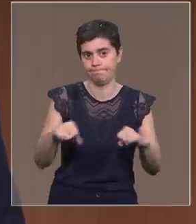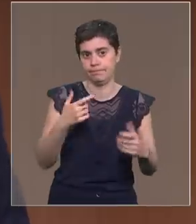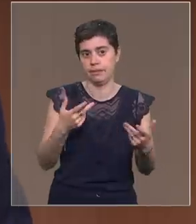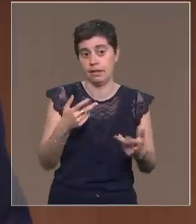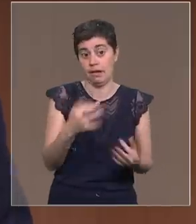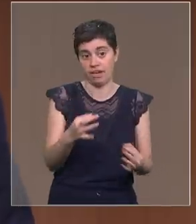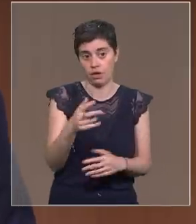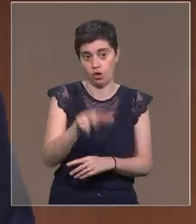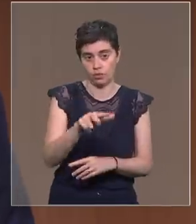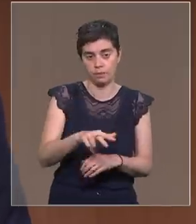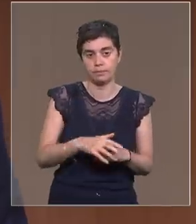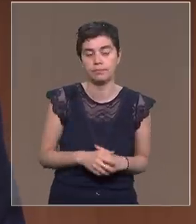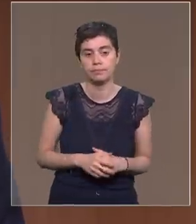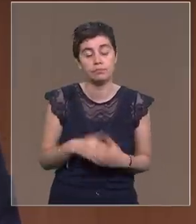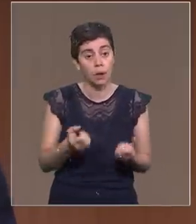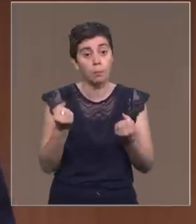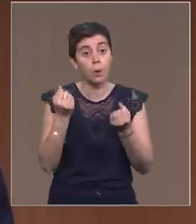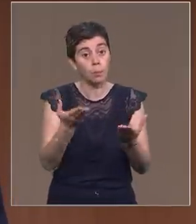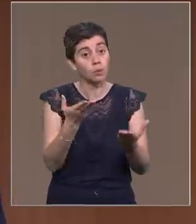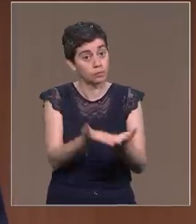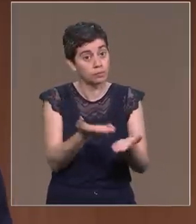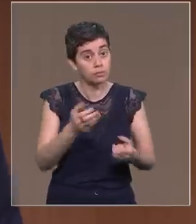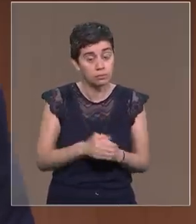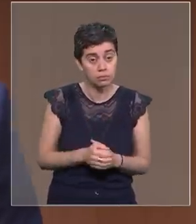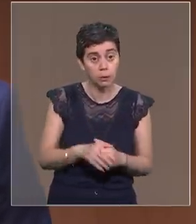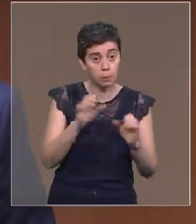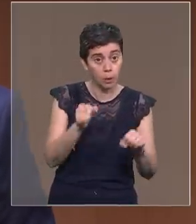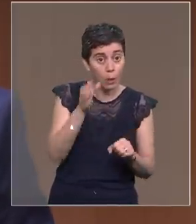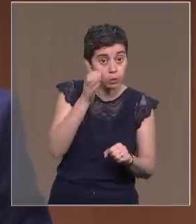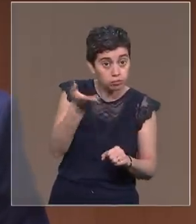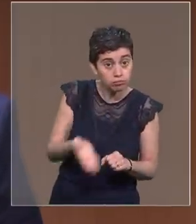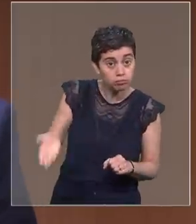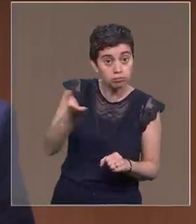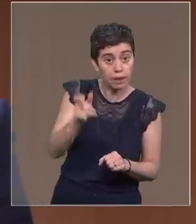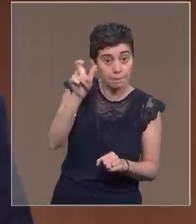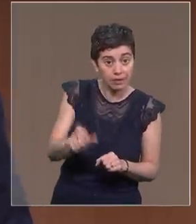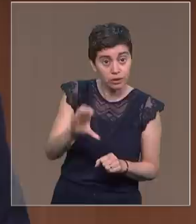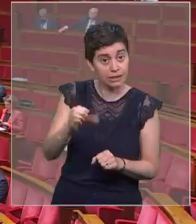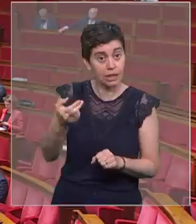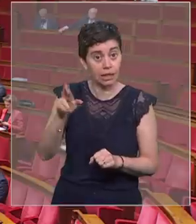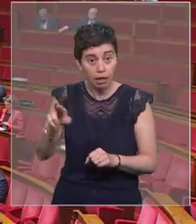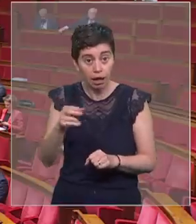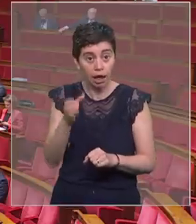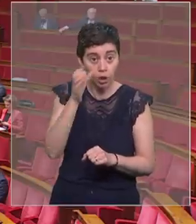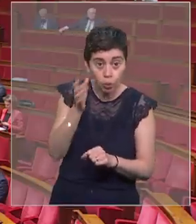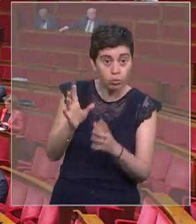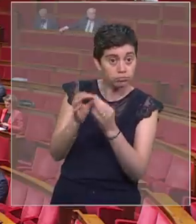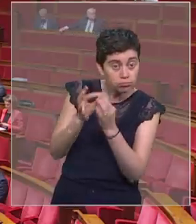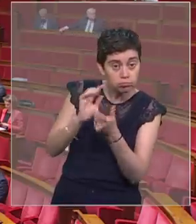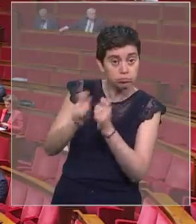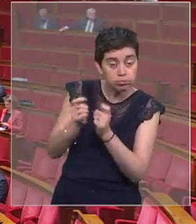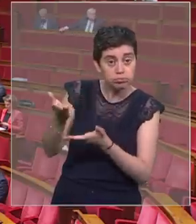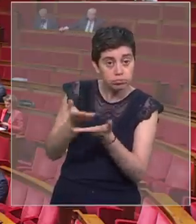logement. Et je les invite aussi à écouter et à rencontrer l'ensemble des animateurs du CNR. Vous verrez que leurs réactions,